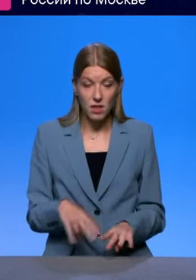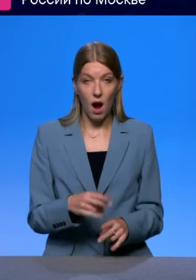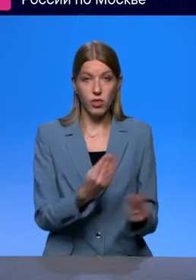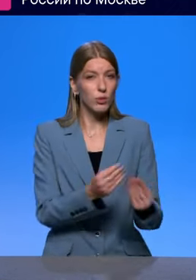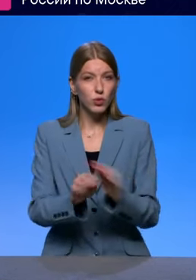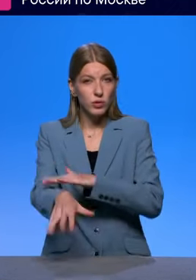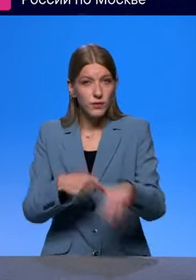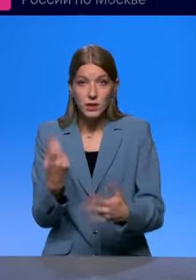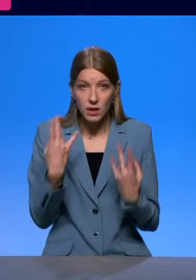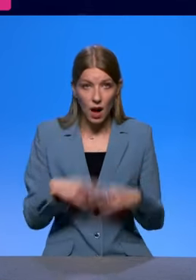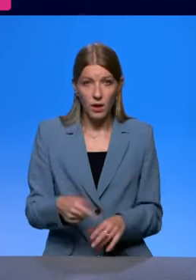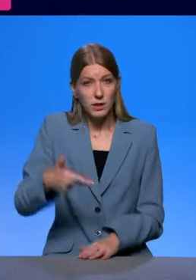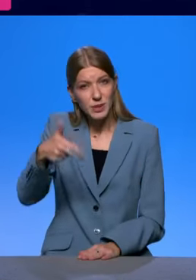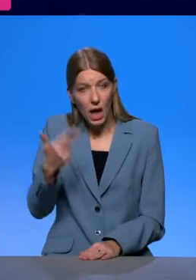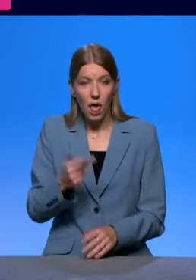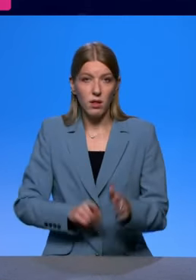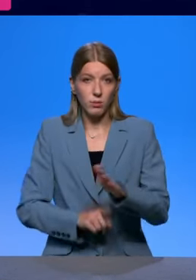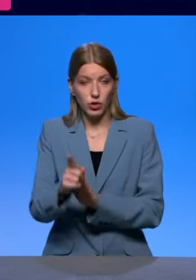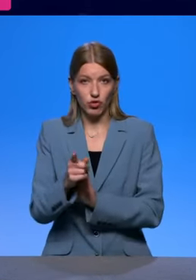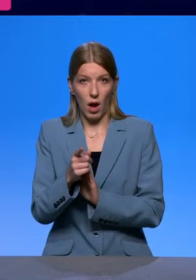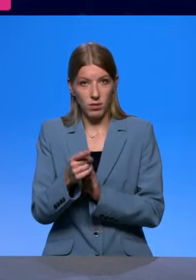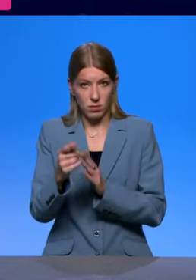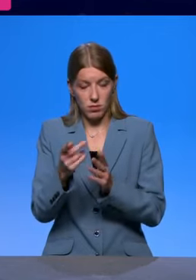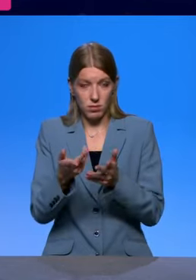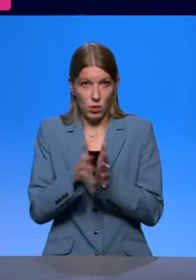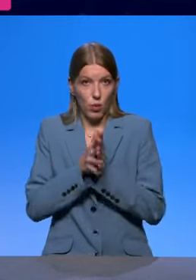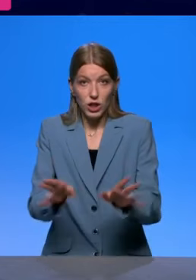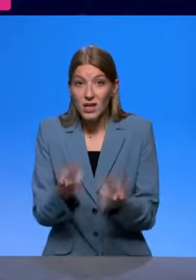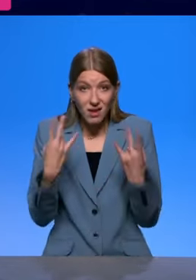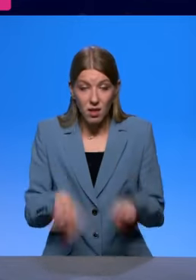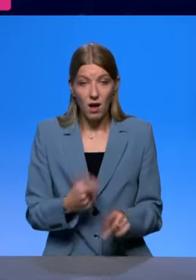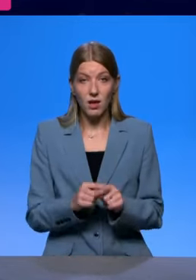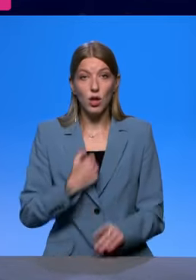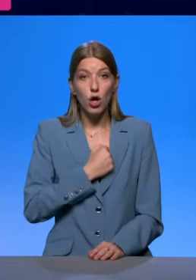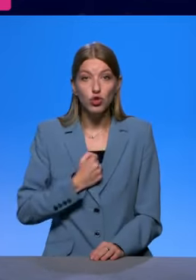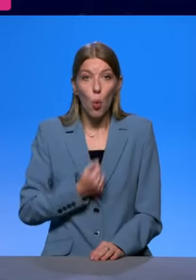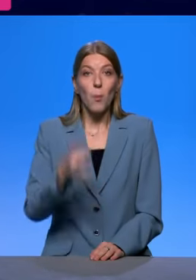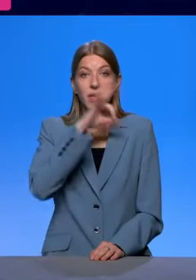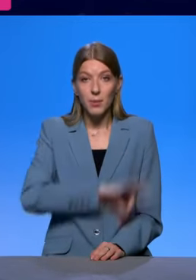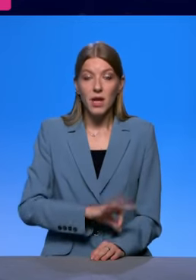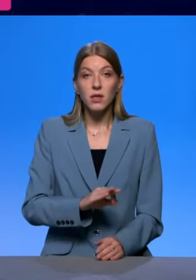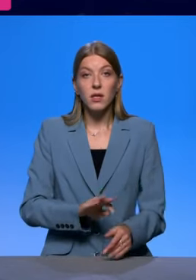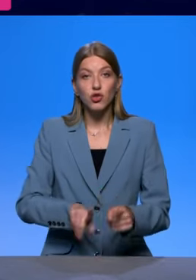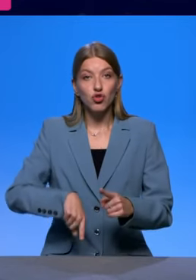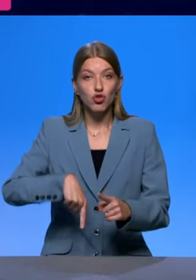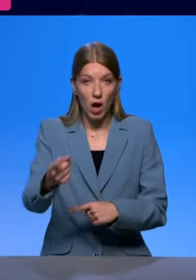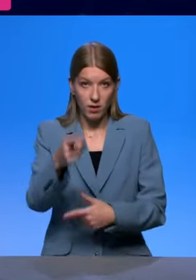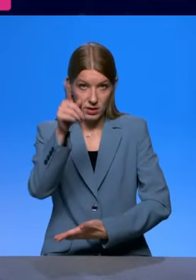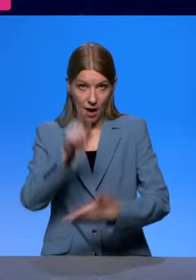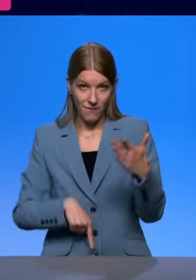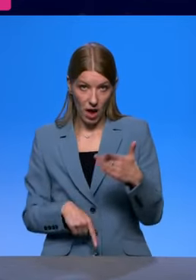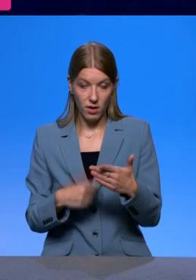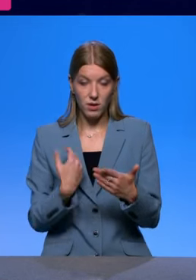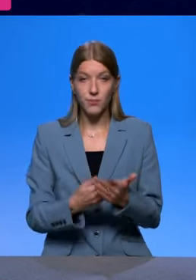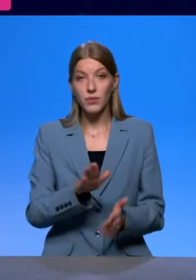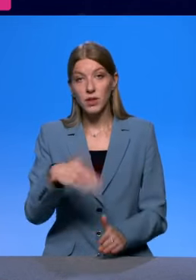там с пистолетом заходить, угрожать. Здесь называется злоупотребление путем доверия. То есть, со стороны людей, со